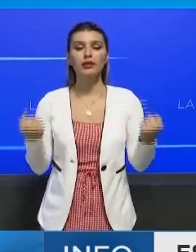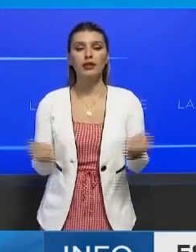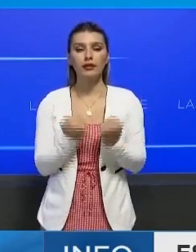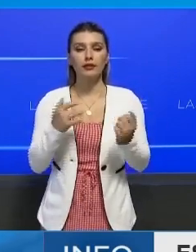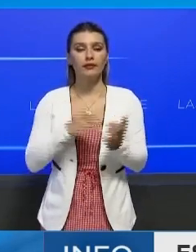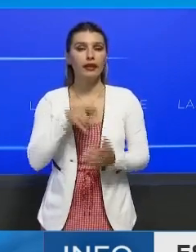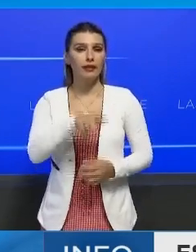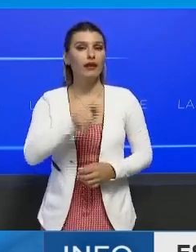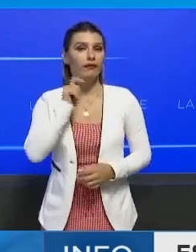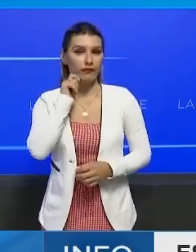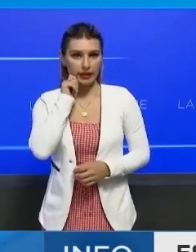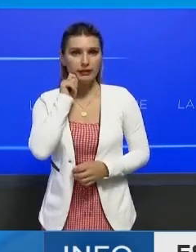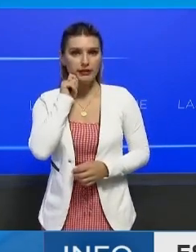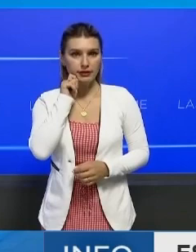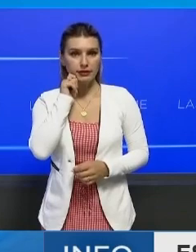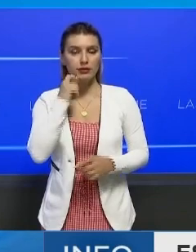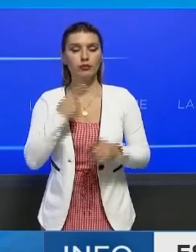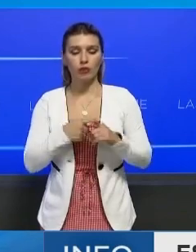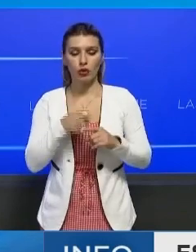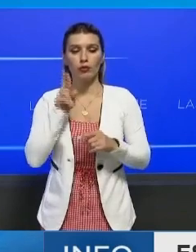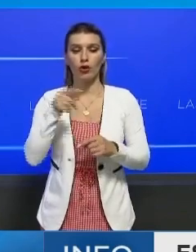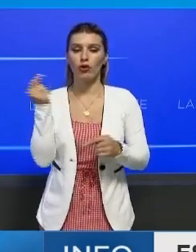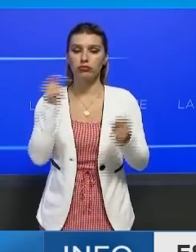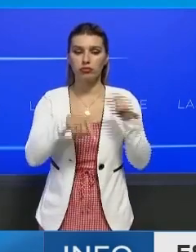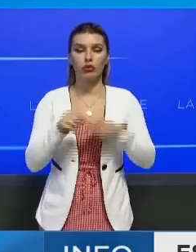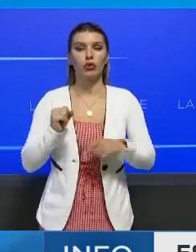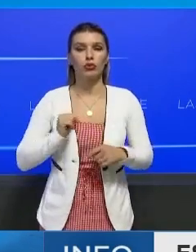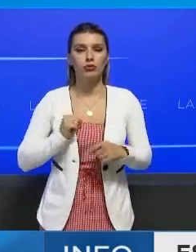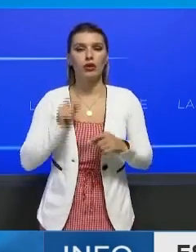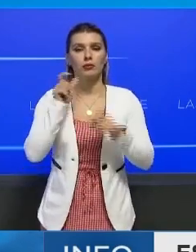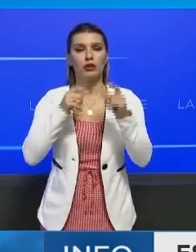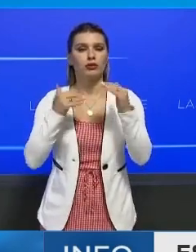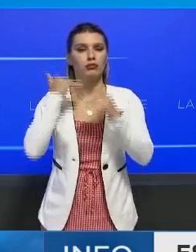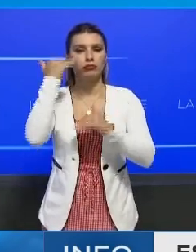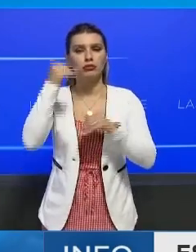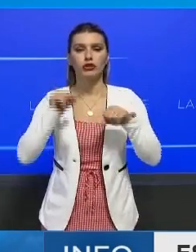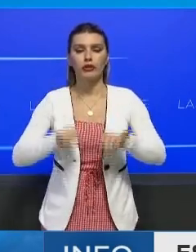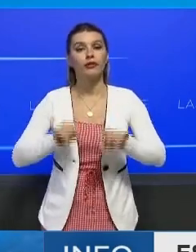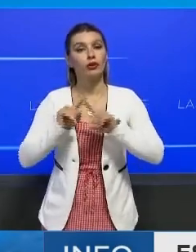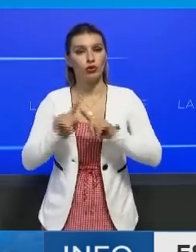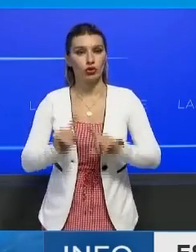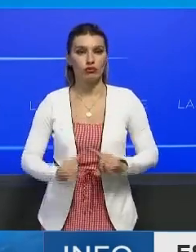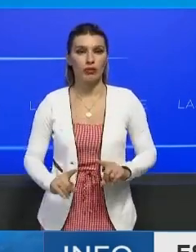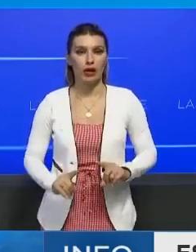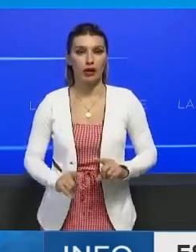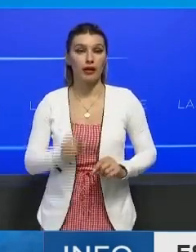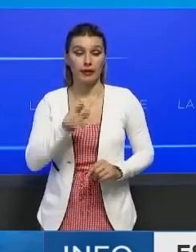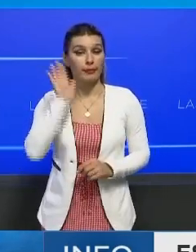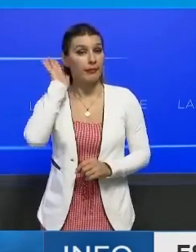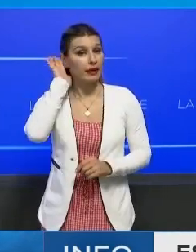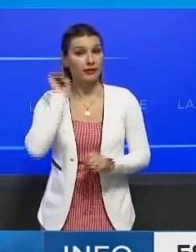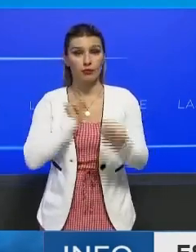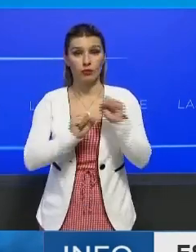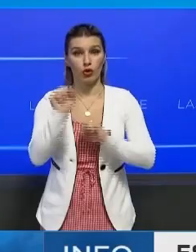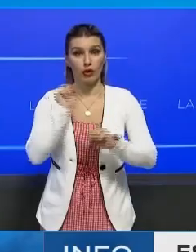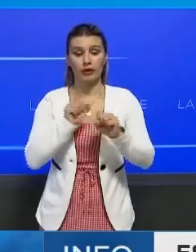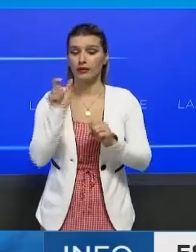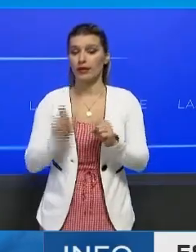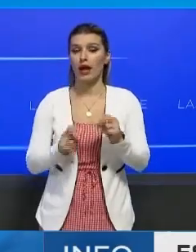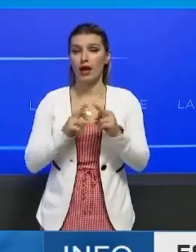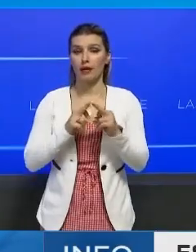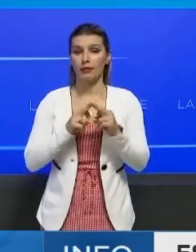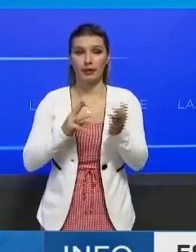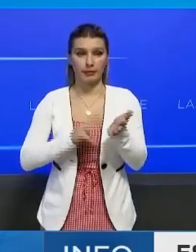në Ferizaj, ku të pranishëm ishin ushtarak dhe zyrtar të qeverisë Kosovës. Ministri i Mbrojtjes Armend Mehaj tha